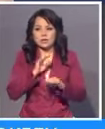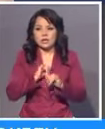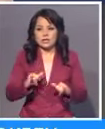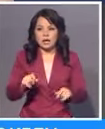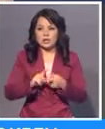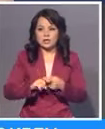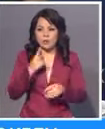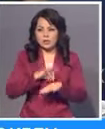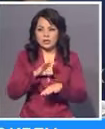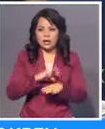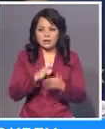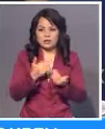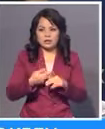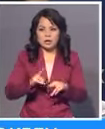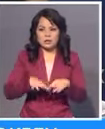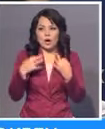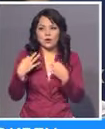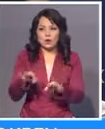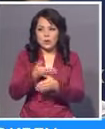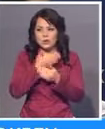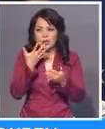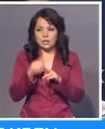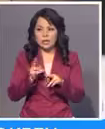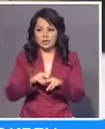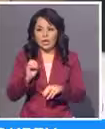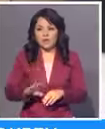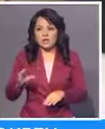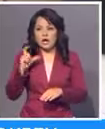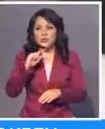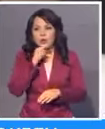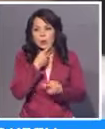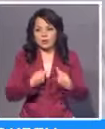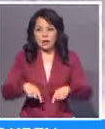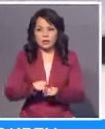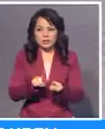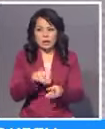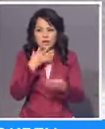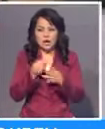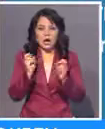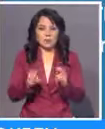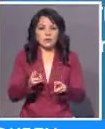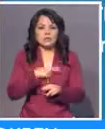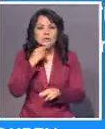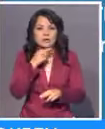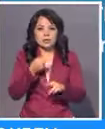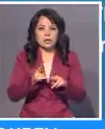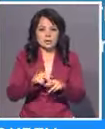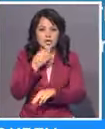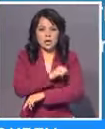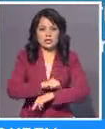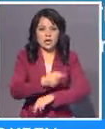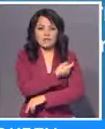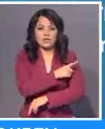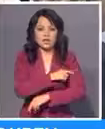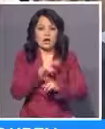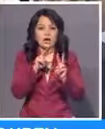болатын. Сол себепті тиісті рұқсаттама берілмейінше, яғни Еуразиялық экономикалық одақ елдеріне қауіп төндірмеу үшін шекарадағы